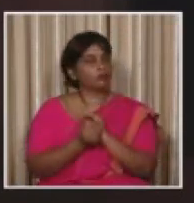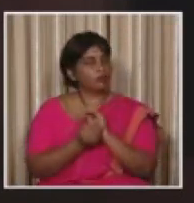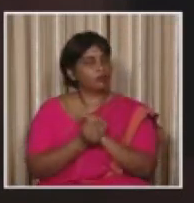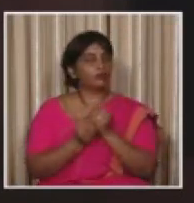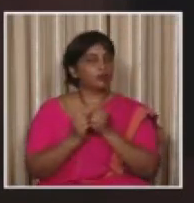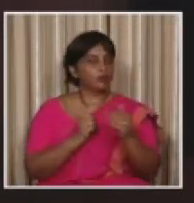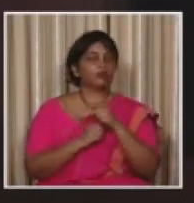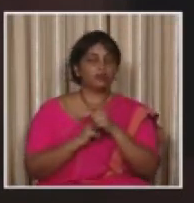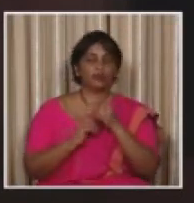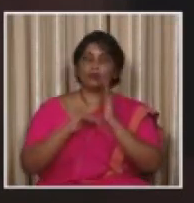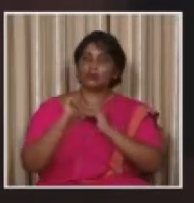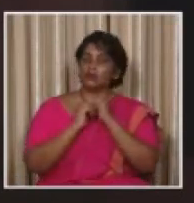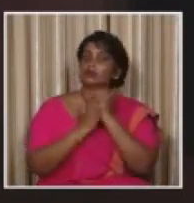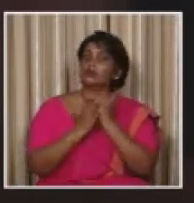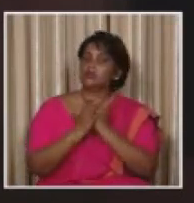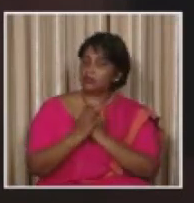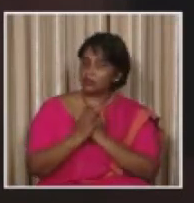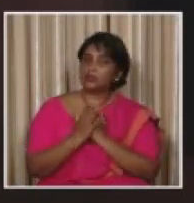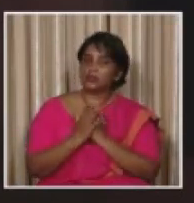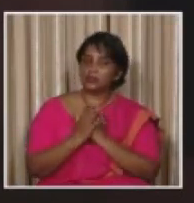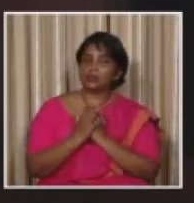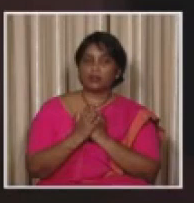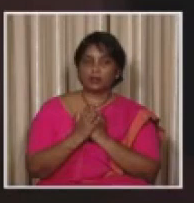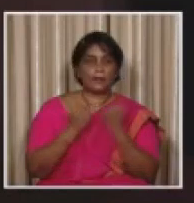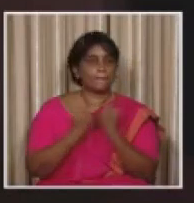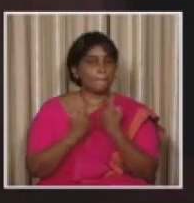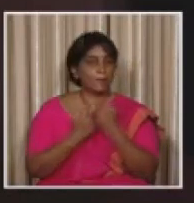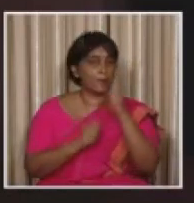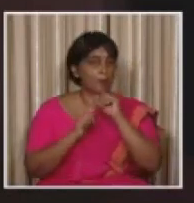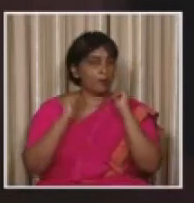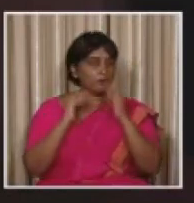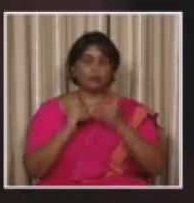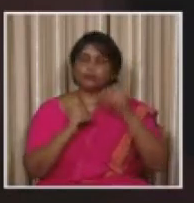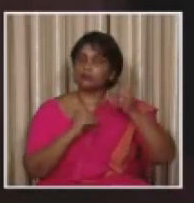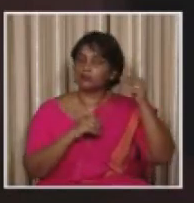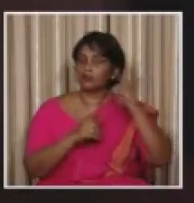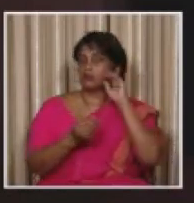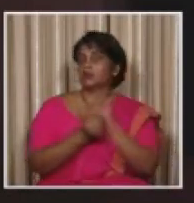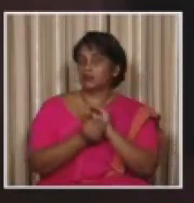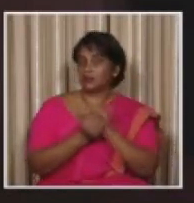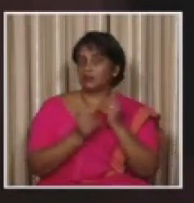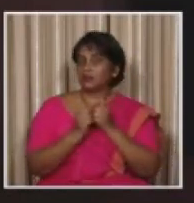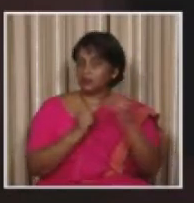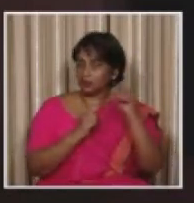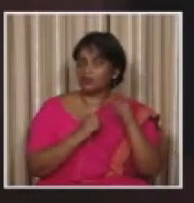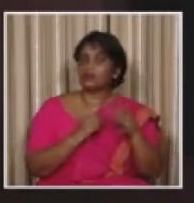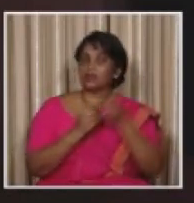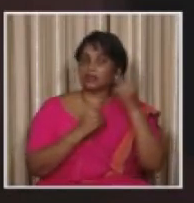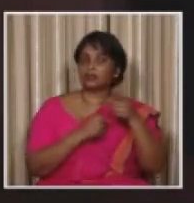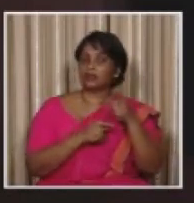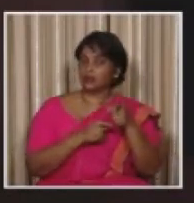කරගන්න ආයු සංයුතියන් ඒ අපේ පැලෑටිවල ඒ ඖෂධ ගුණයන් ඉදිරියේදී ඒ ආරක්ෂිත ලෙස ලබා දෙන්නයි. එනිසා